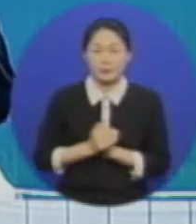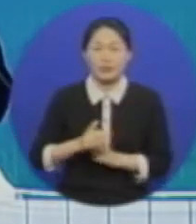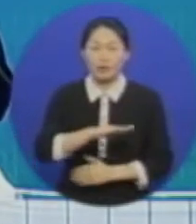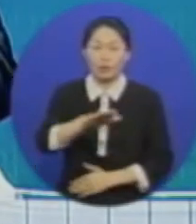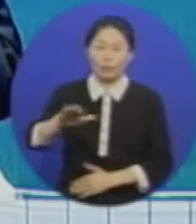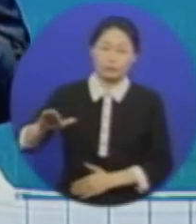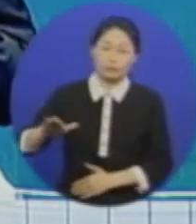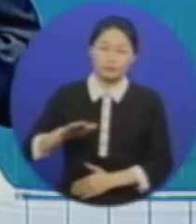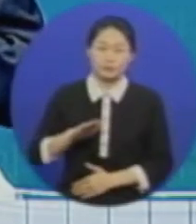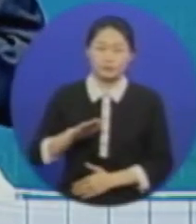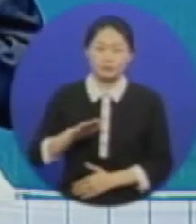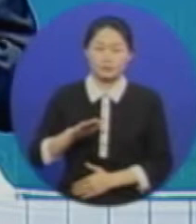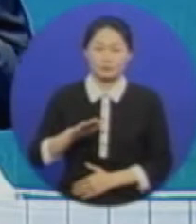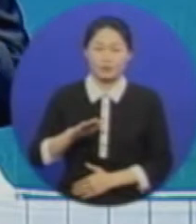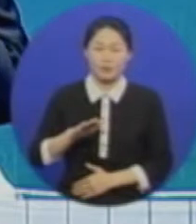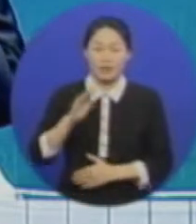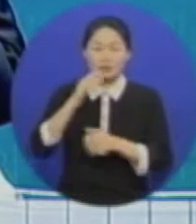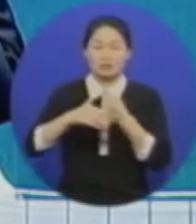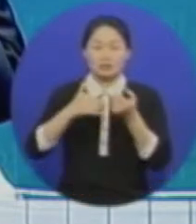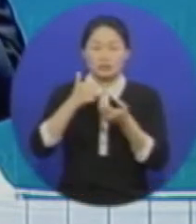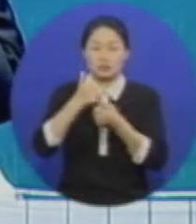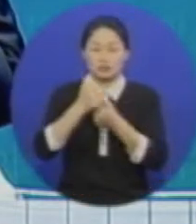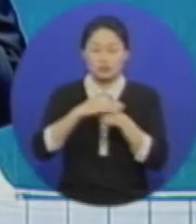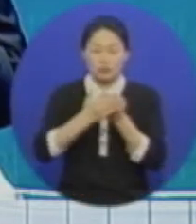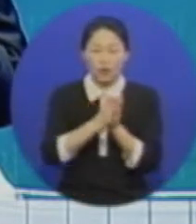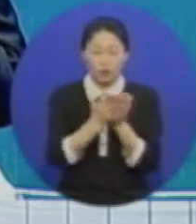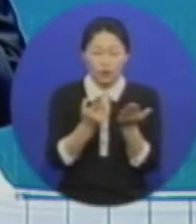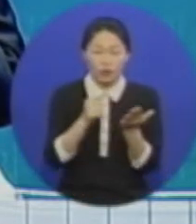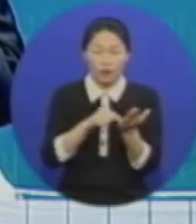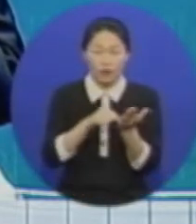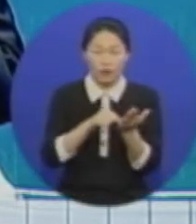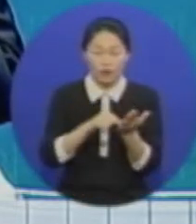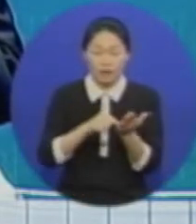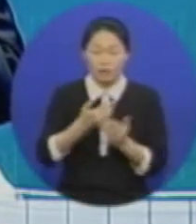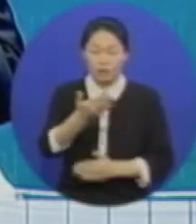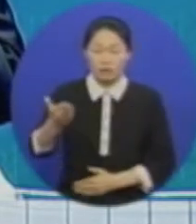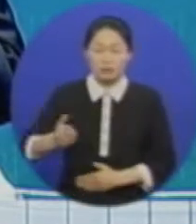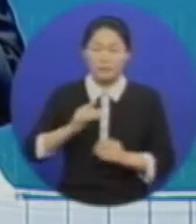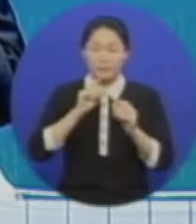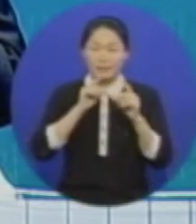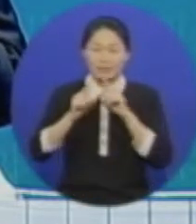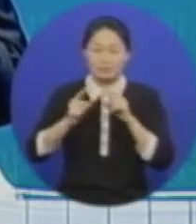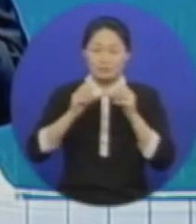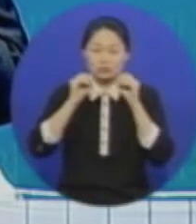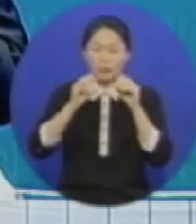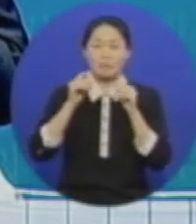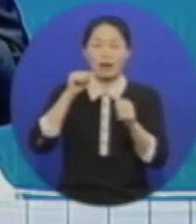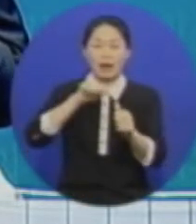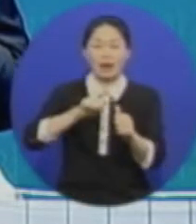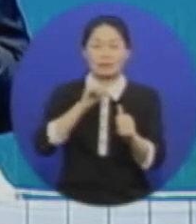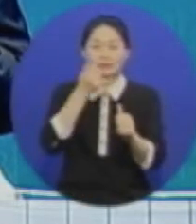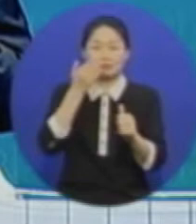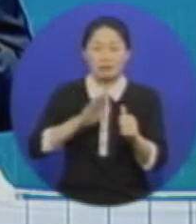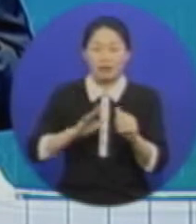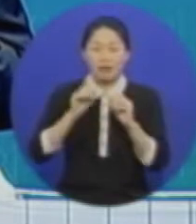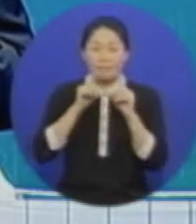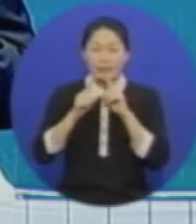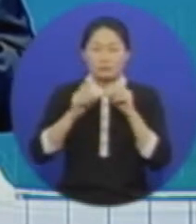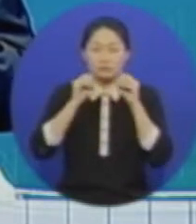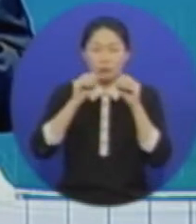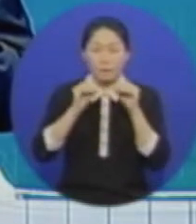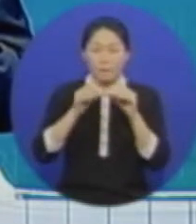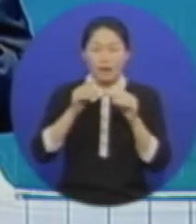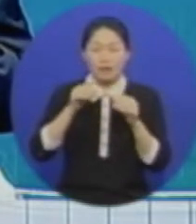여러분 아 성경의 너희는 말씀을 전파하라 그런 말씀이 있는데 말씀을 전파하는